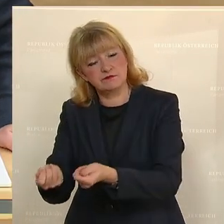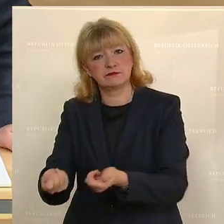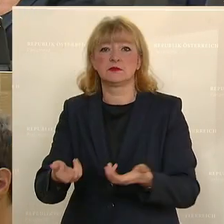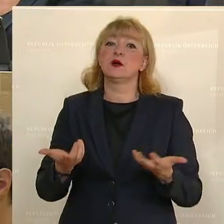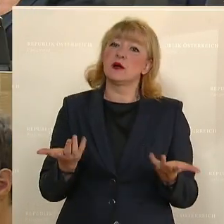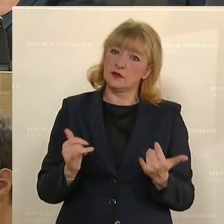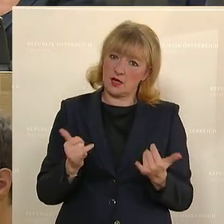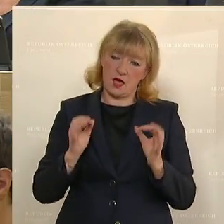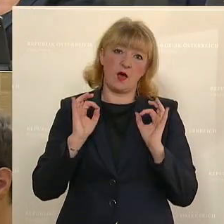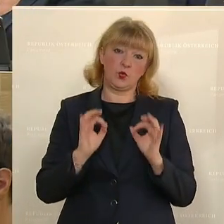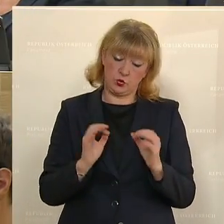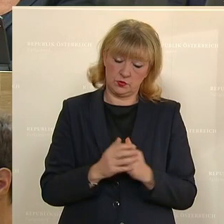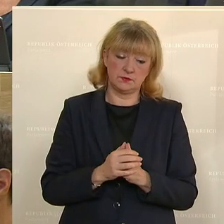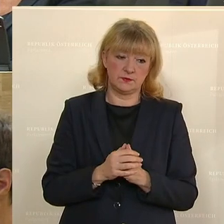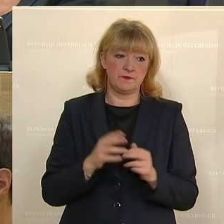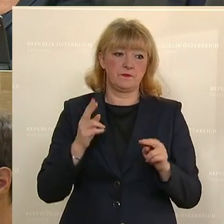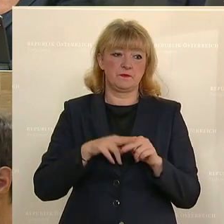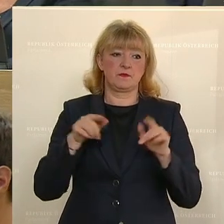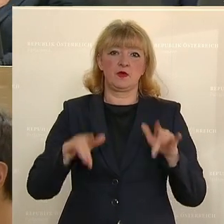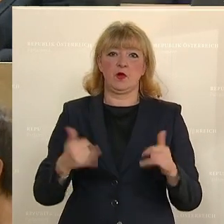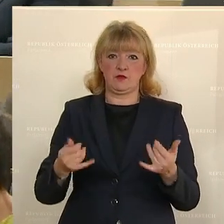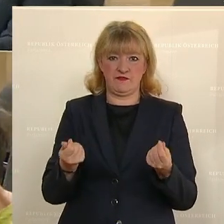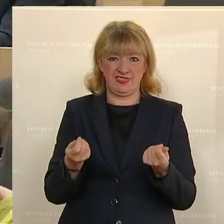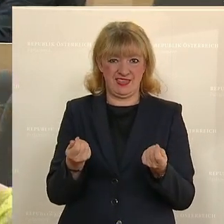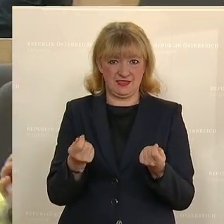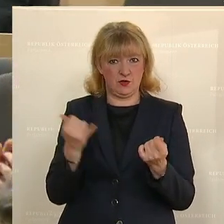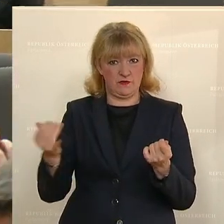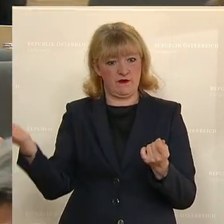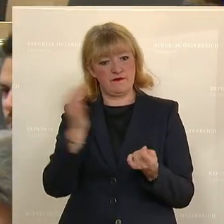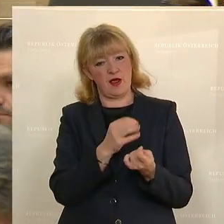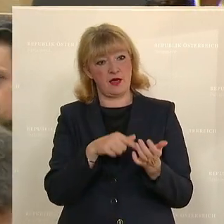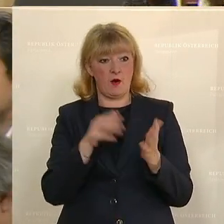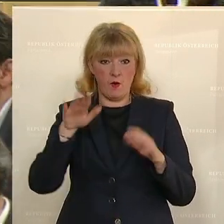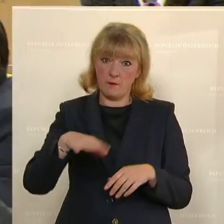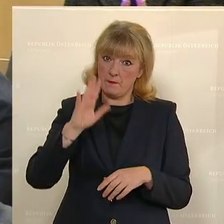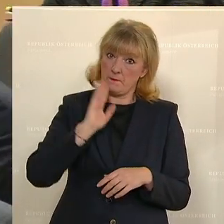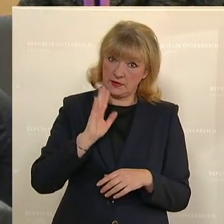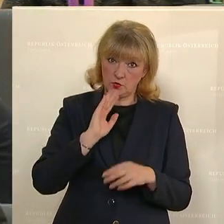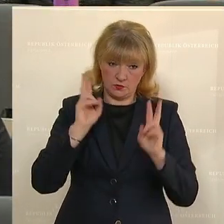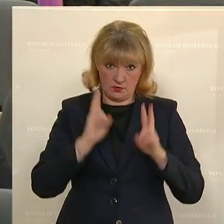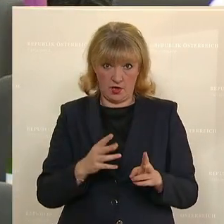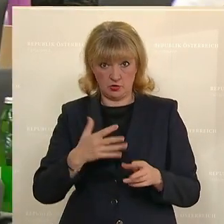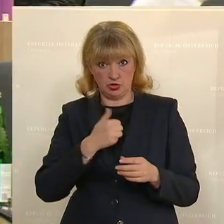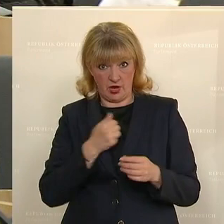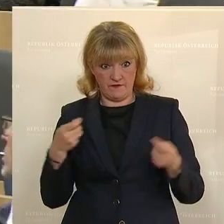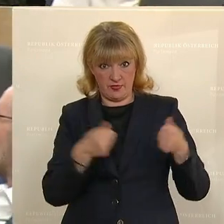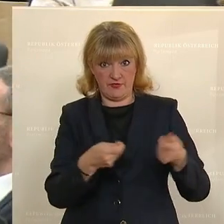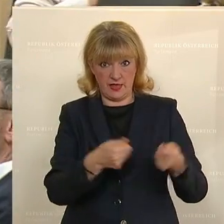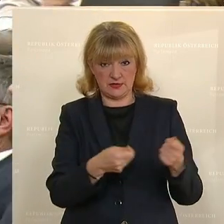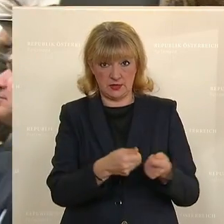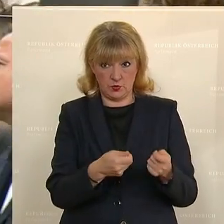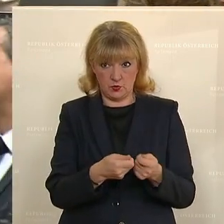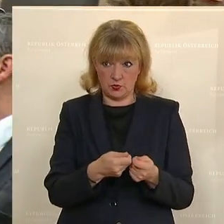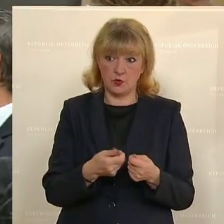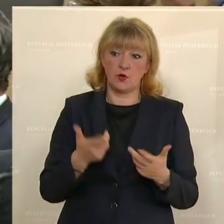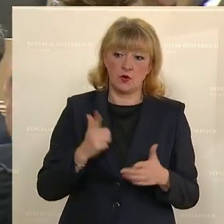so. Und weil heute sicher wieder die Finanzierungsfrage gestellt wird, nämlich ob die Pensionen finanziert werden können, und